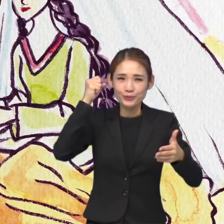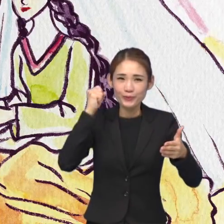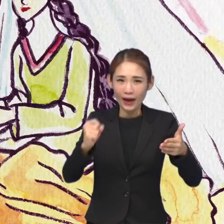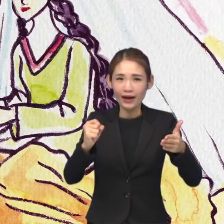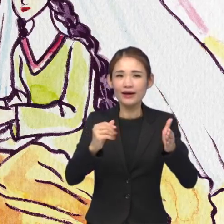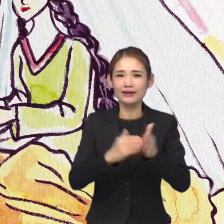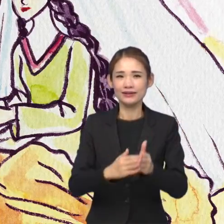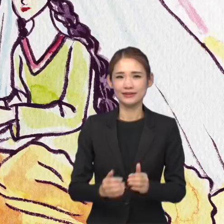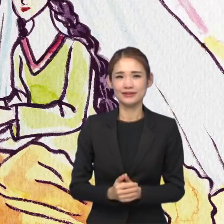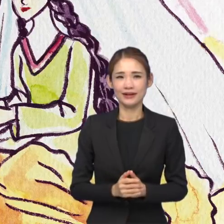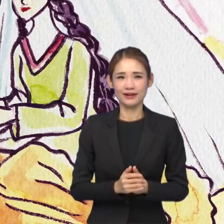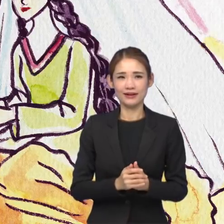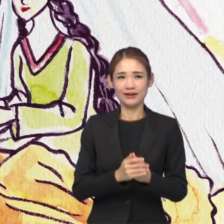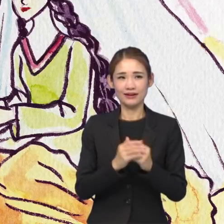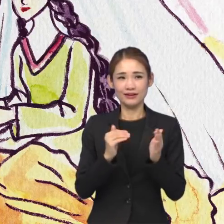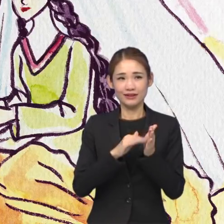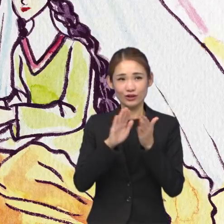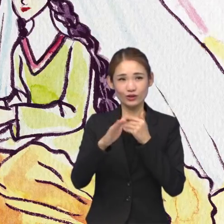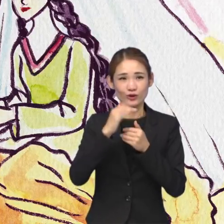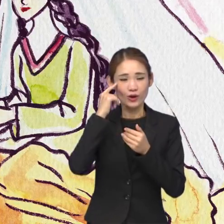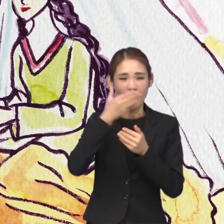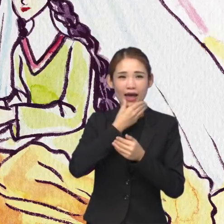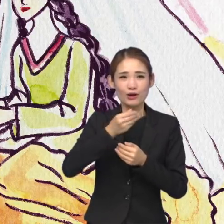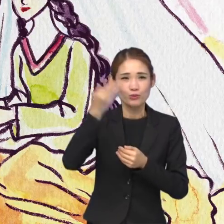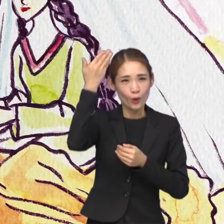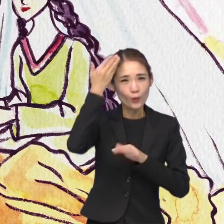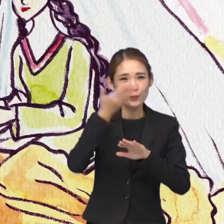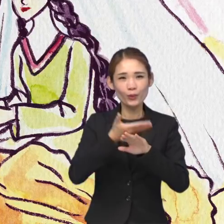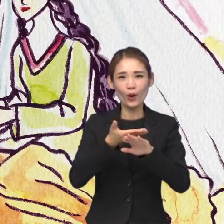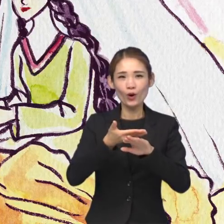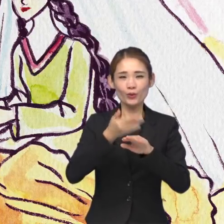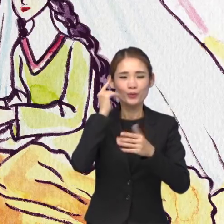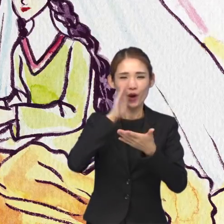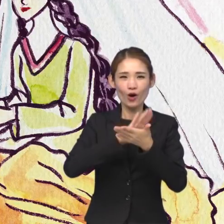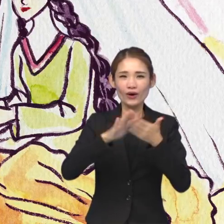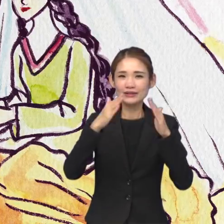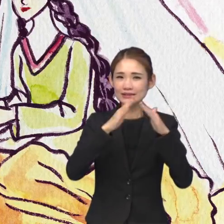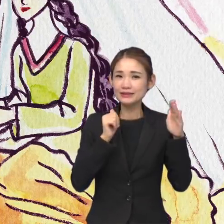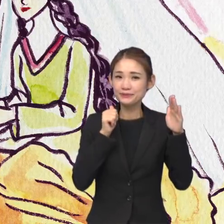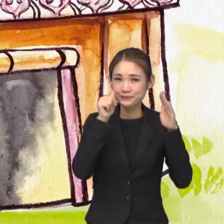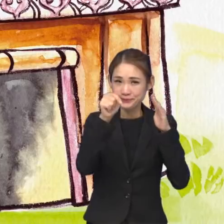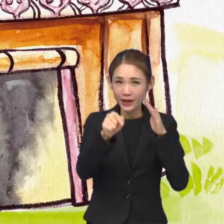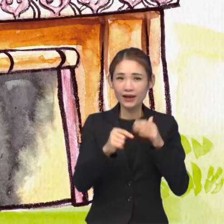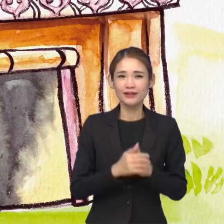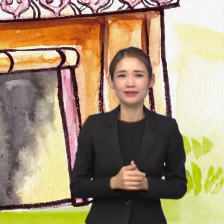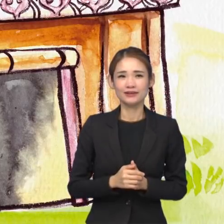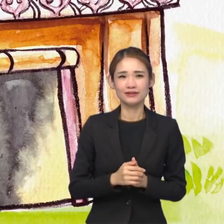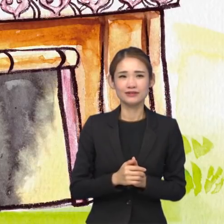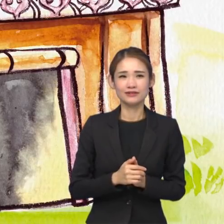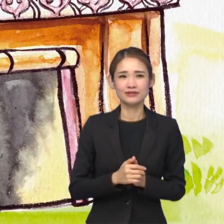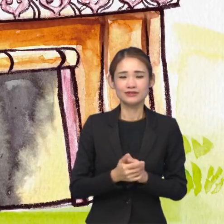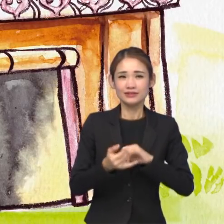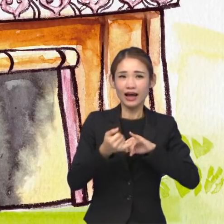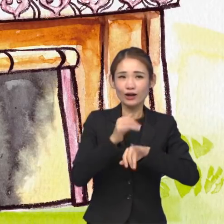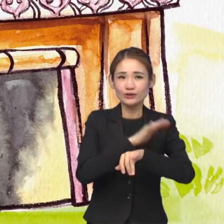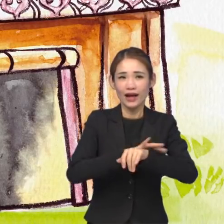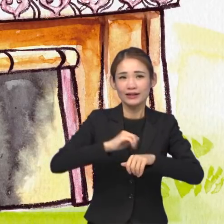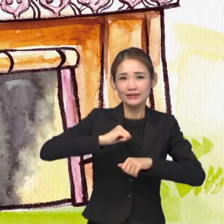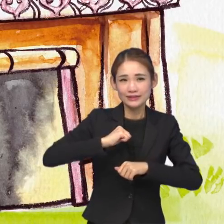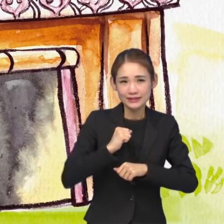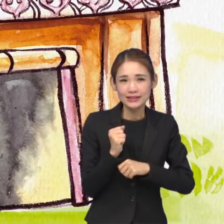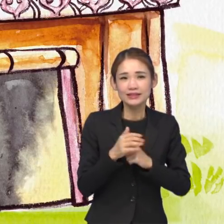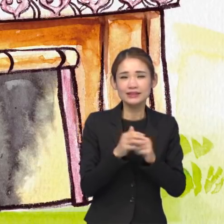써요 그러자 행복은 머리로 평안은 집으로 들어갔어요 약속을 잘